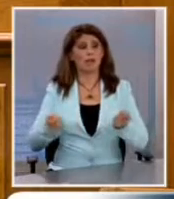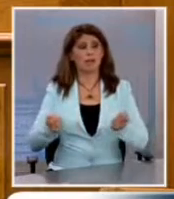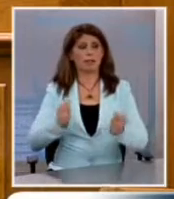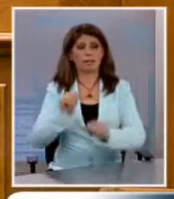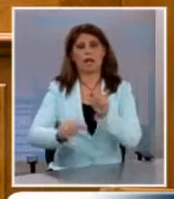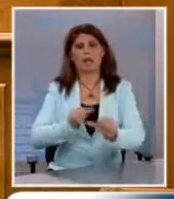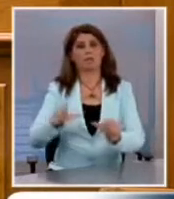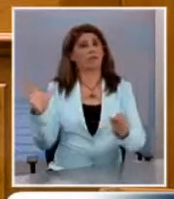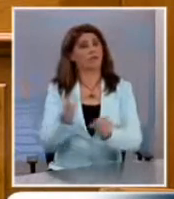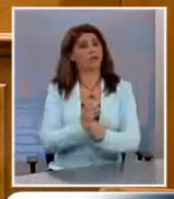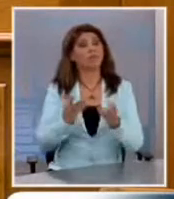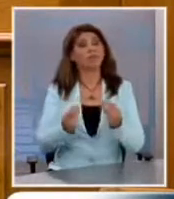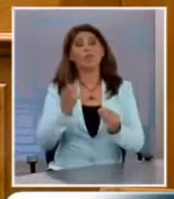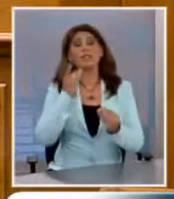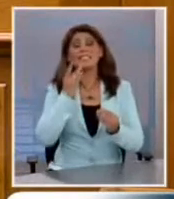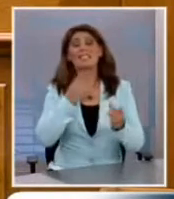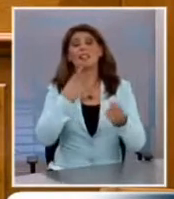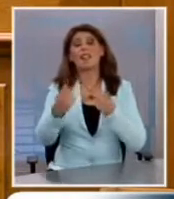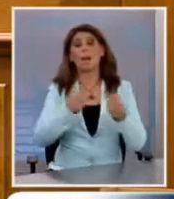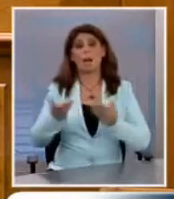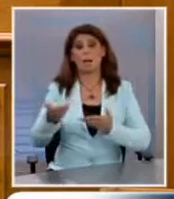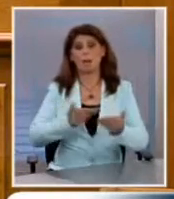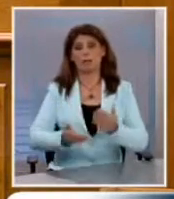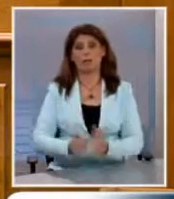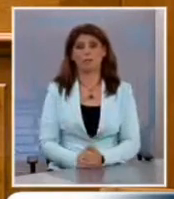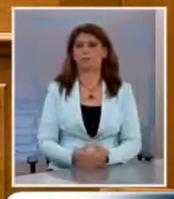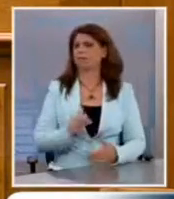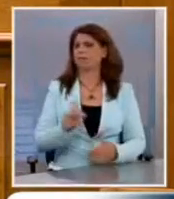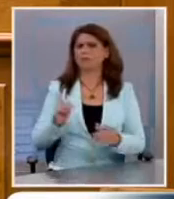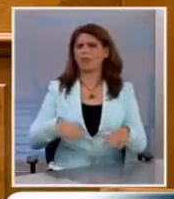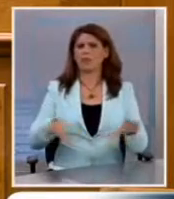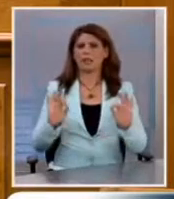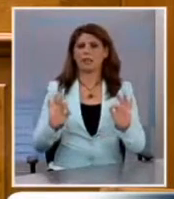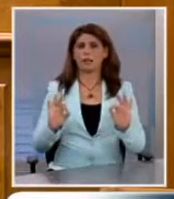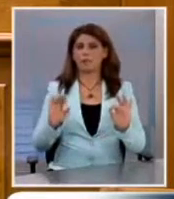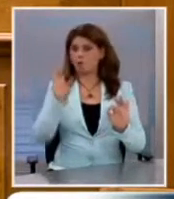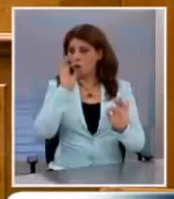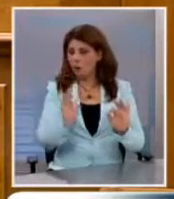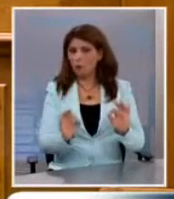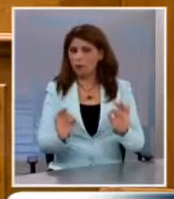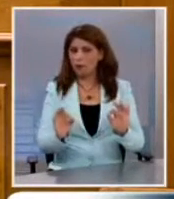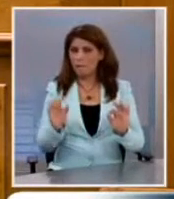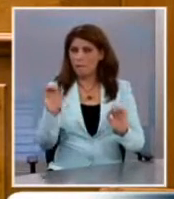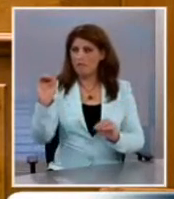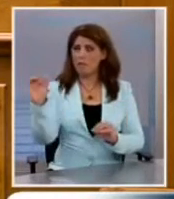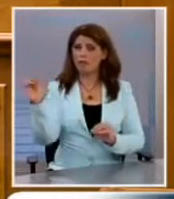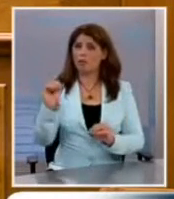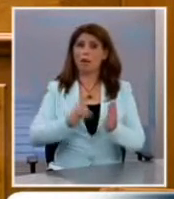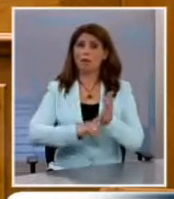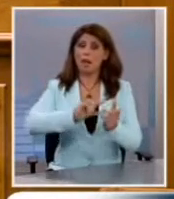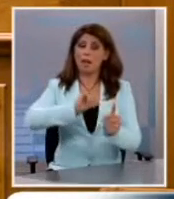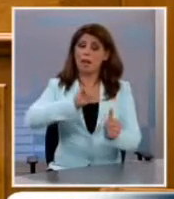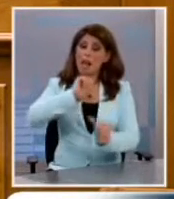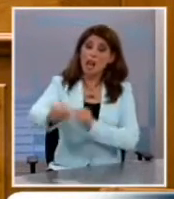Και τα κατάφερε με πολύ σκληρή διαπραγμάτευση. Δεν ξεκινήσαμε δηλαδή από το σημείο μηδέν, αλλά έπρεπε να αντιστρέψουμε και